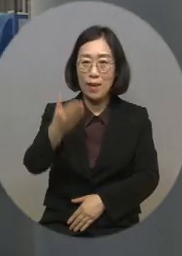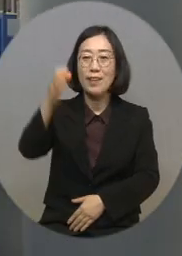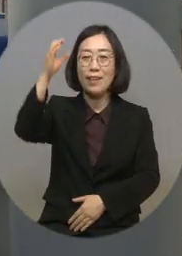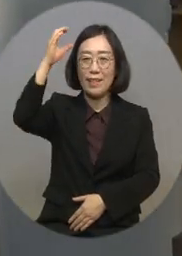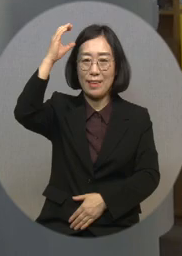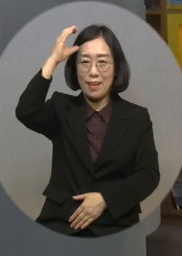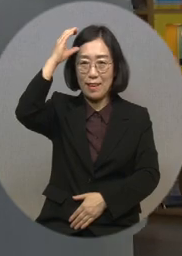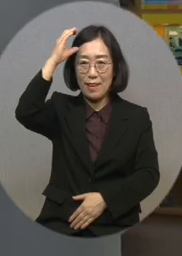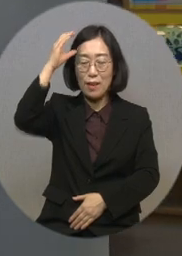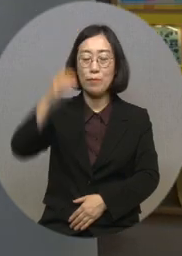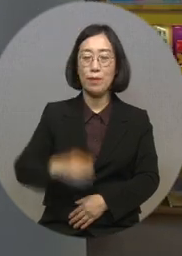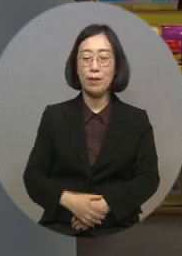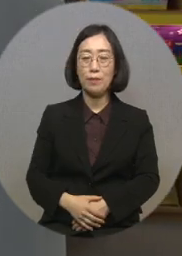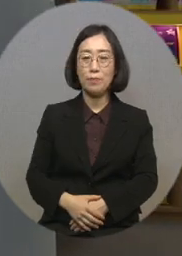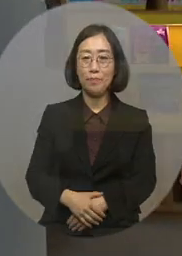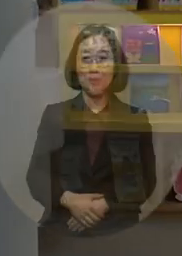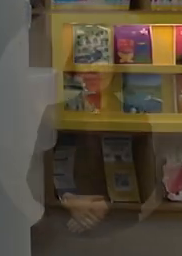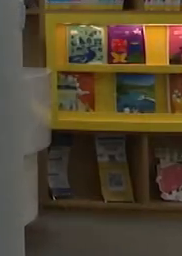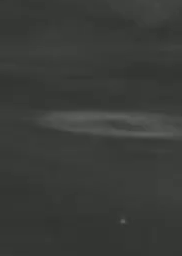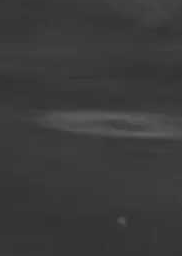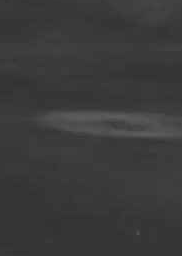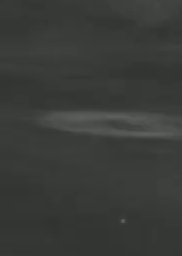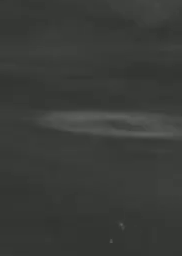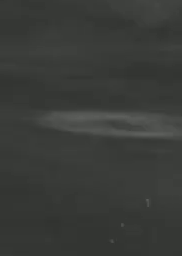전문방송 김영재입니다.